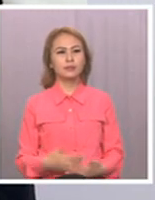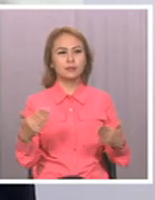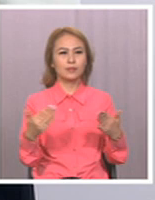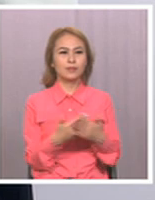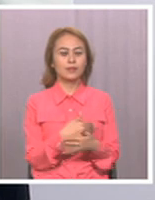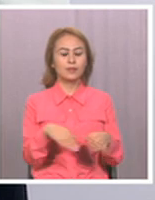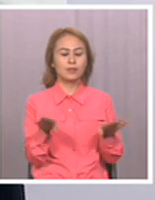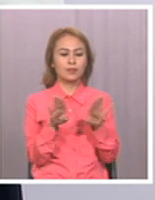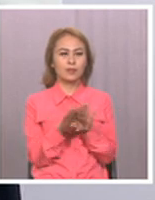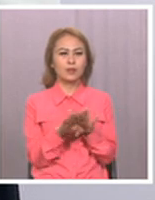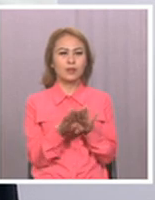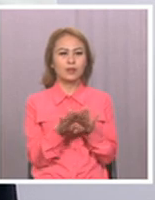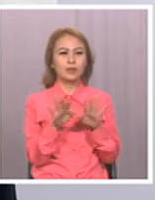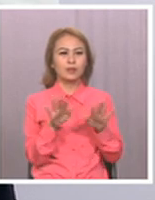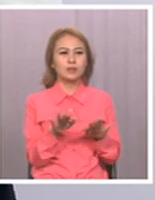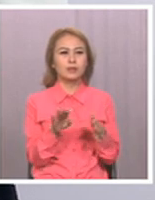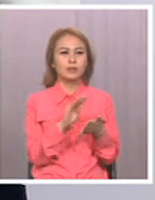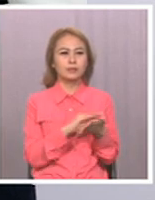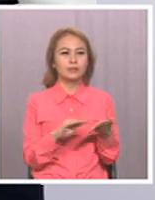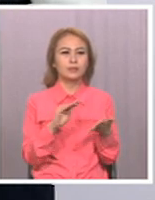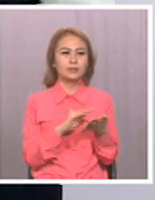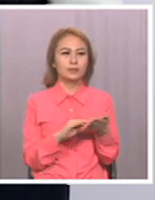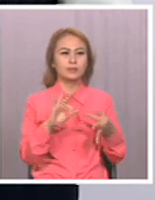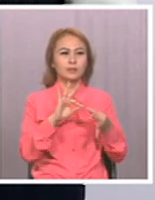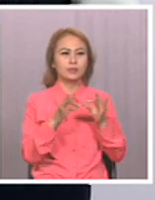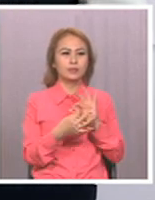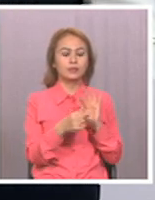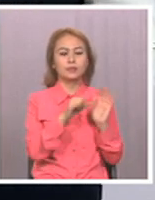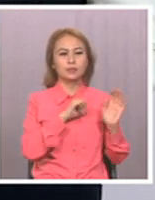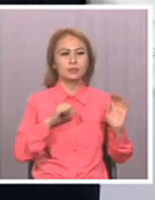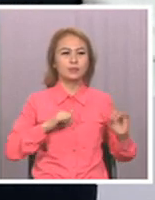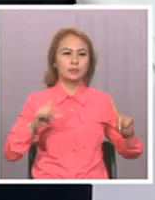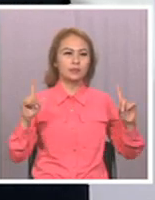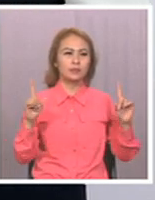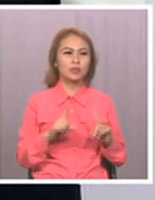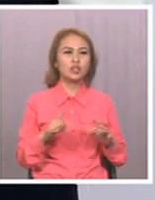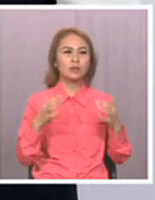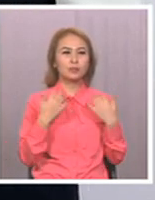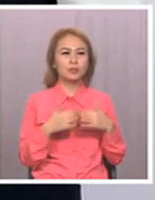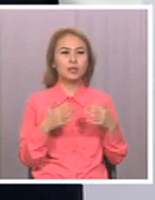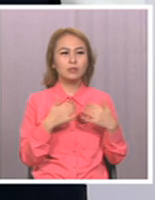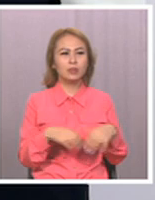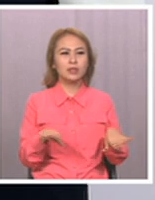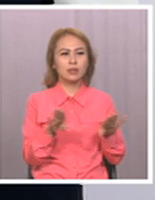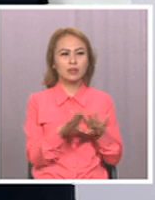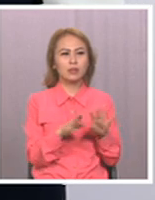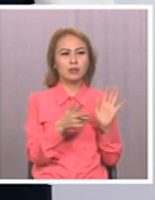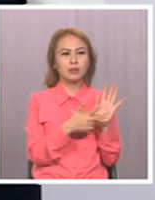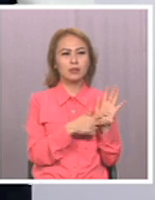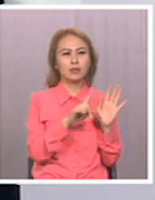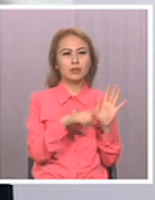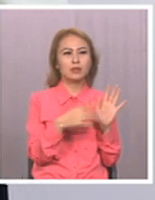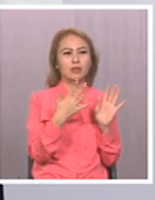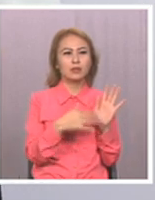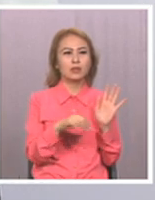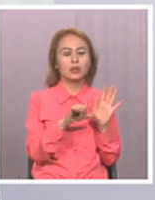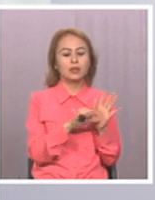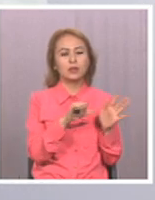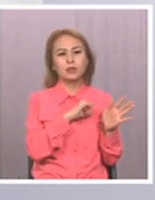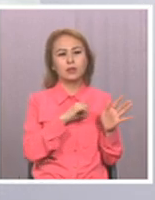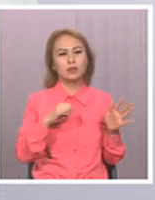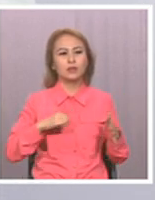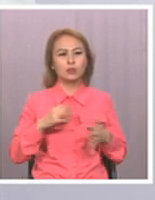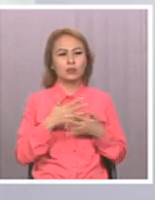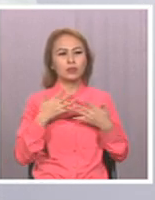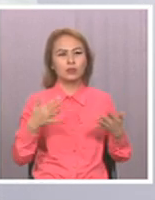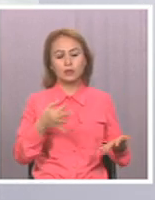бұл жерде ең үлкен мән мен ең кіші мәннің айырмасын есептеуіміз керек. Ендеше, бұл қатардағы